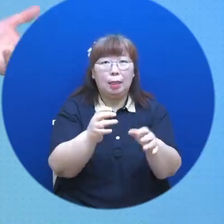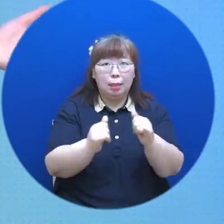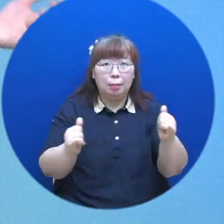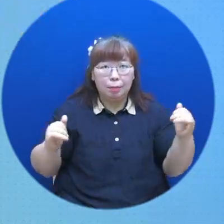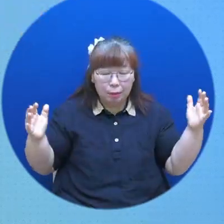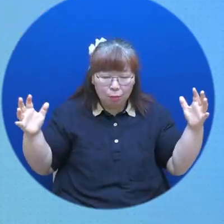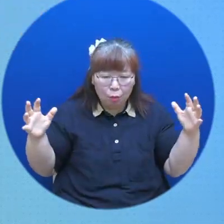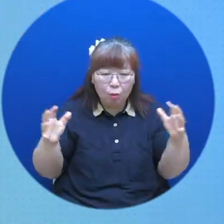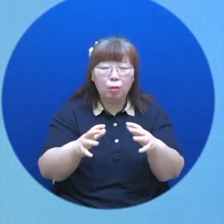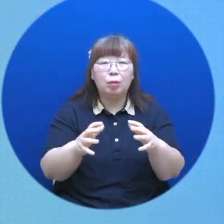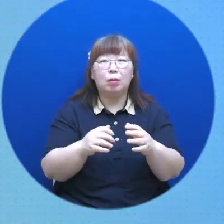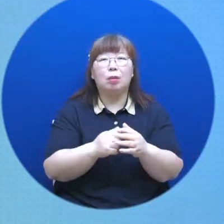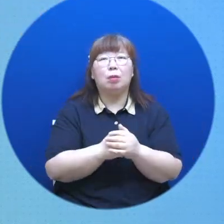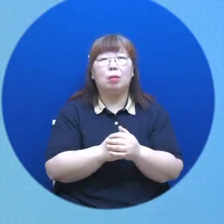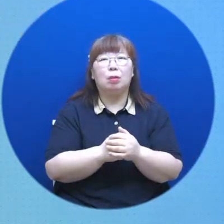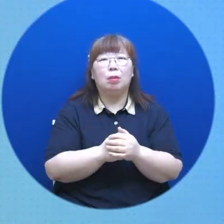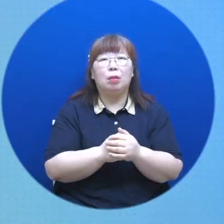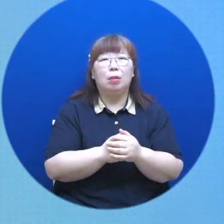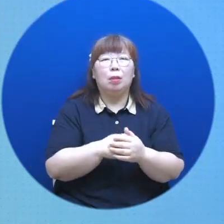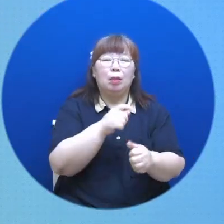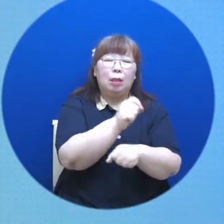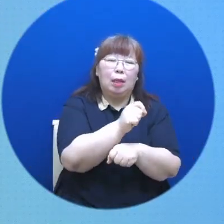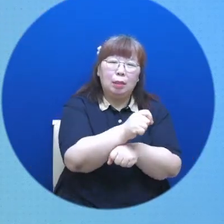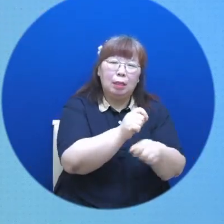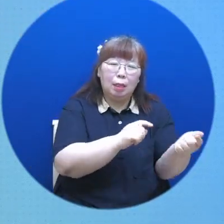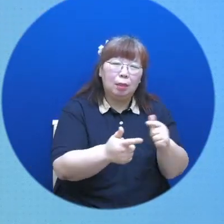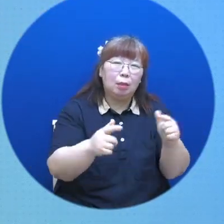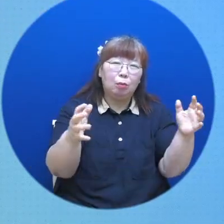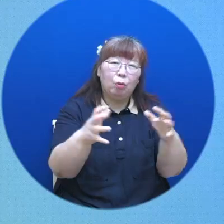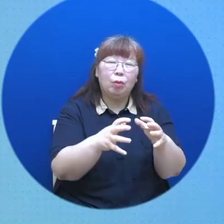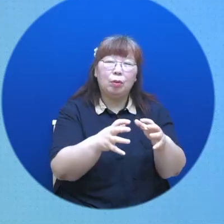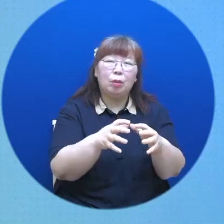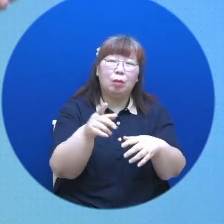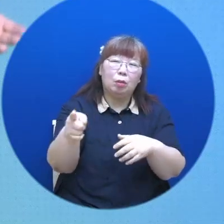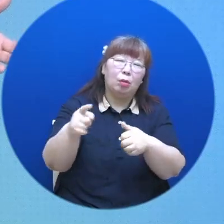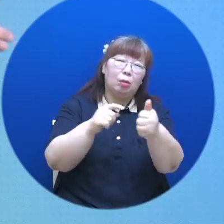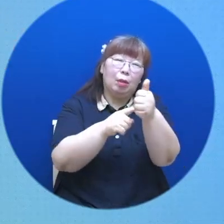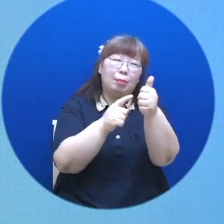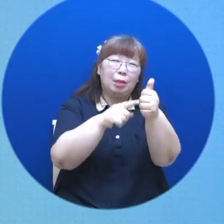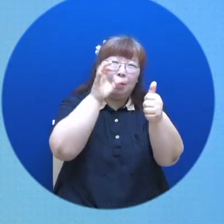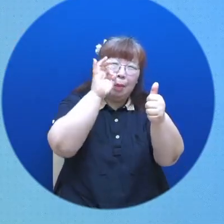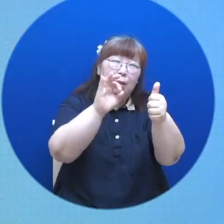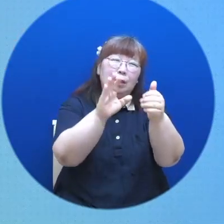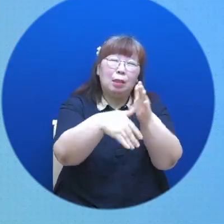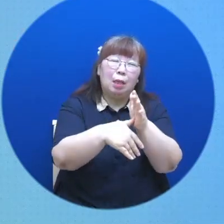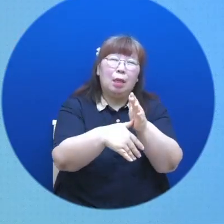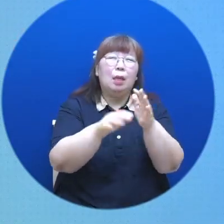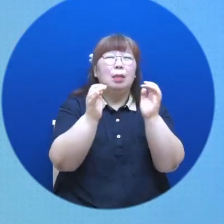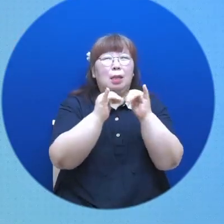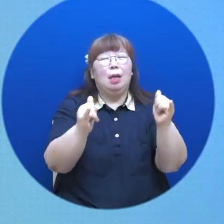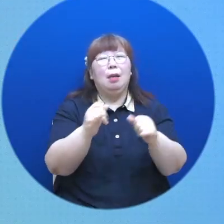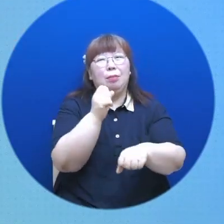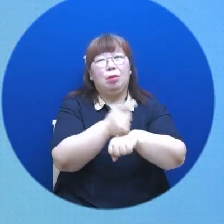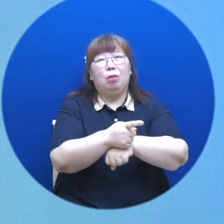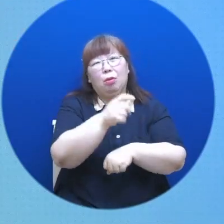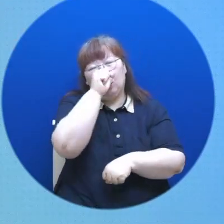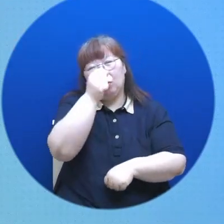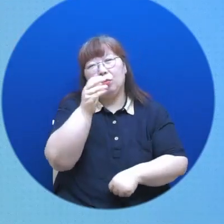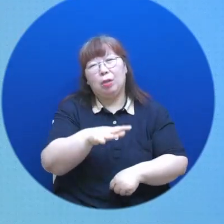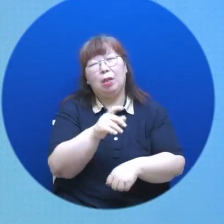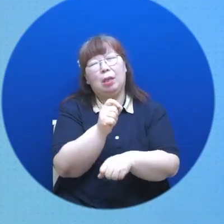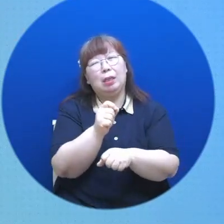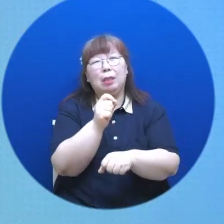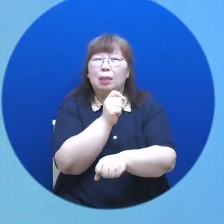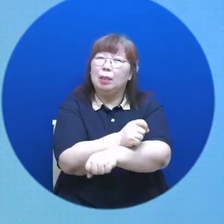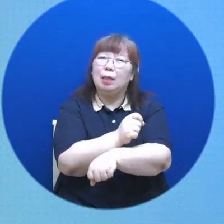하는데 이런 말이 계속 나와요. 형제님은 참 사람은 좋은 것 같은데 간사로서는